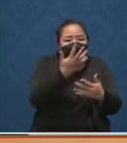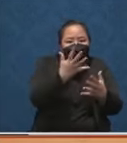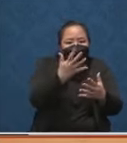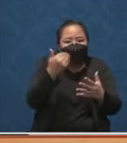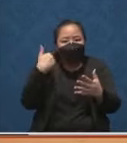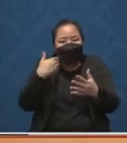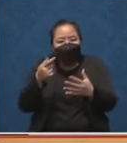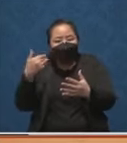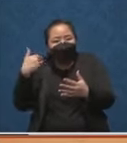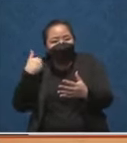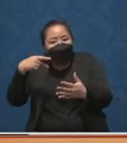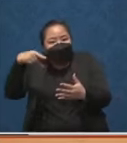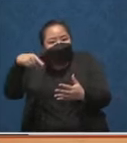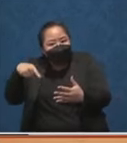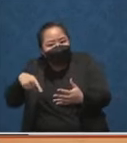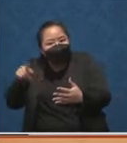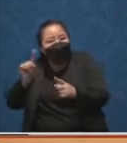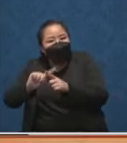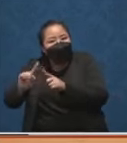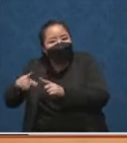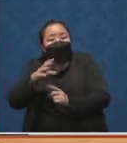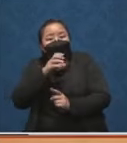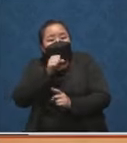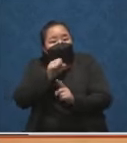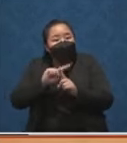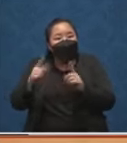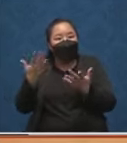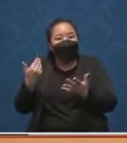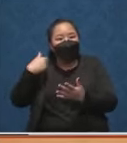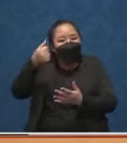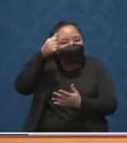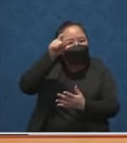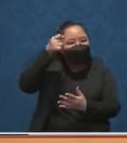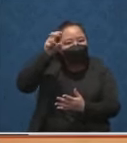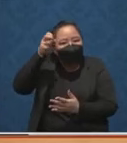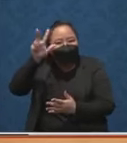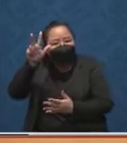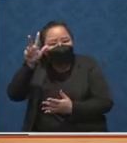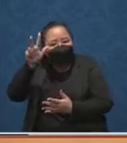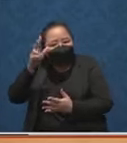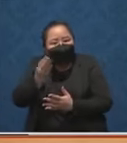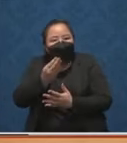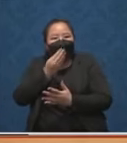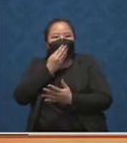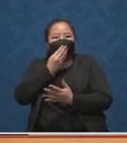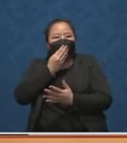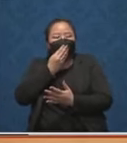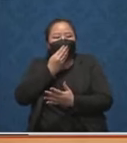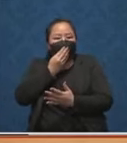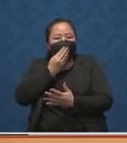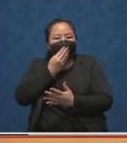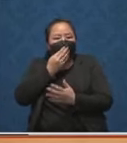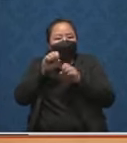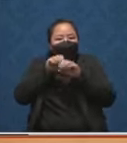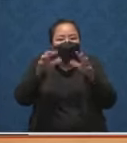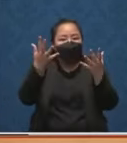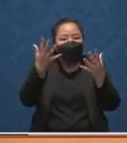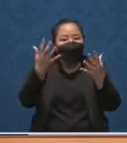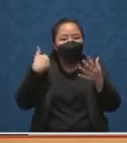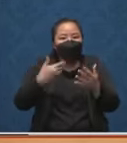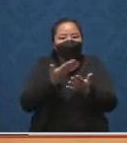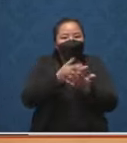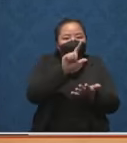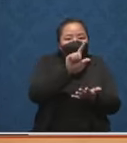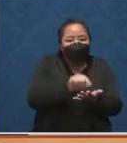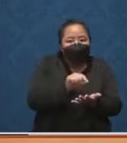ปรพิเศษโปรลับที่ไม่มีใครรู้ออกมา3วันแล้วก็เก็บกลับแบบนี้ค่ะสุดท้ายแล้วเนี่ยราคาที่มัน